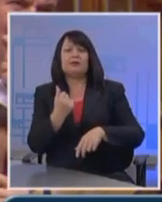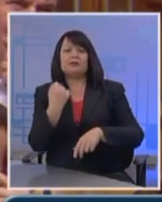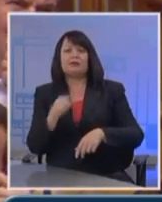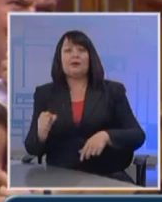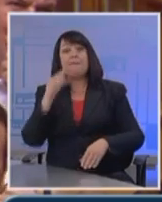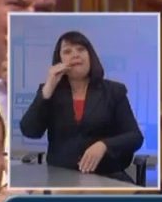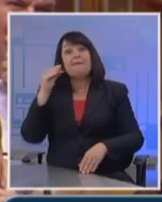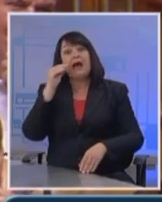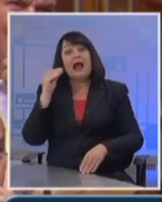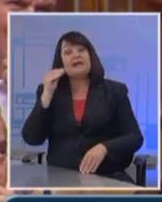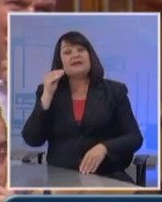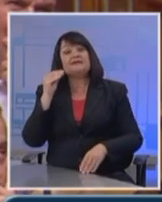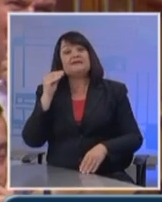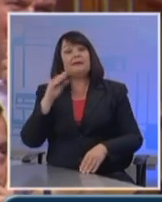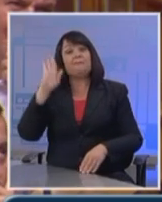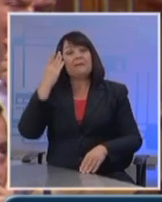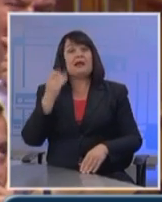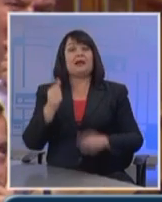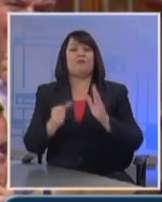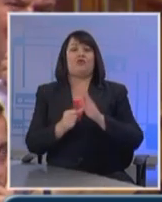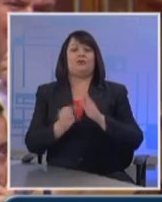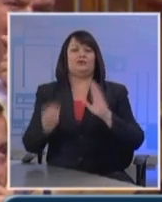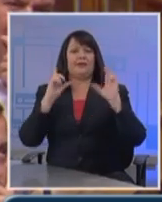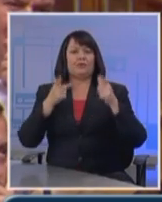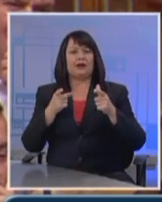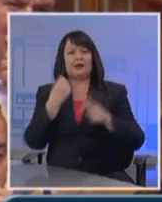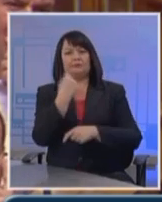κύριος Μημαράκης, ο πρώην πρόεδρος της Νέας Δημοκρατίας.